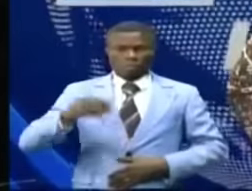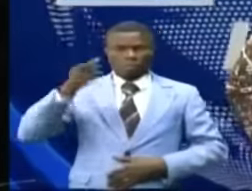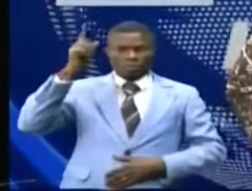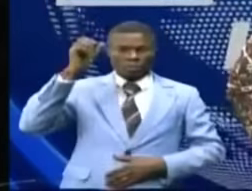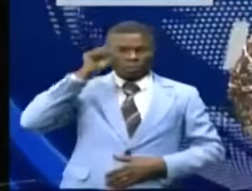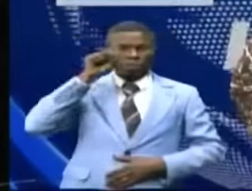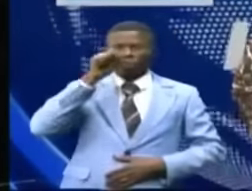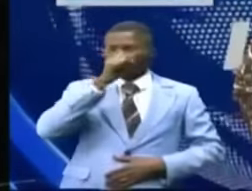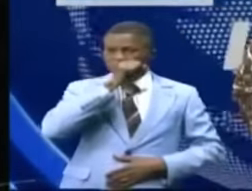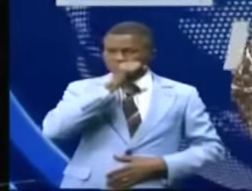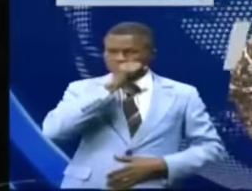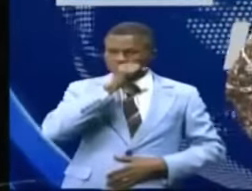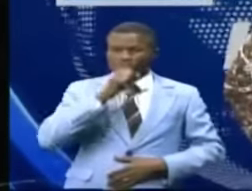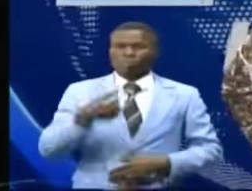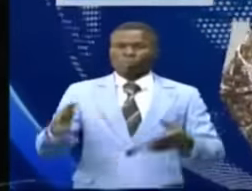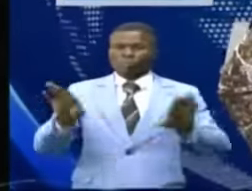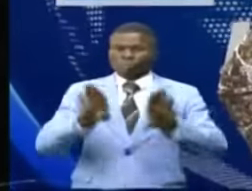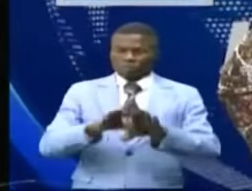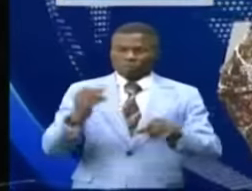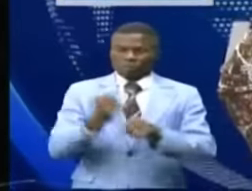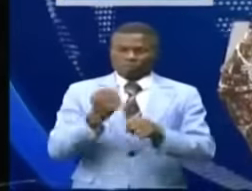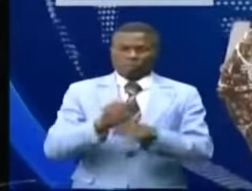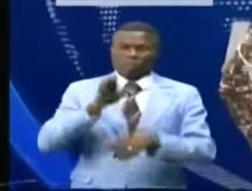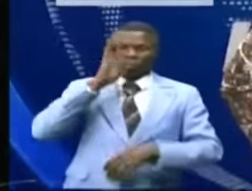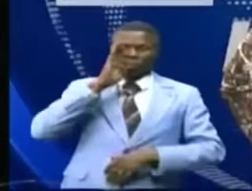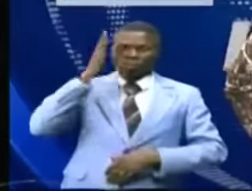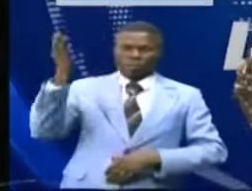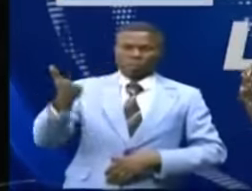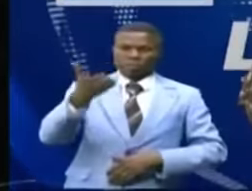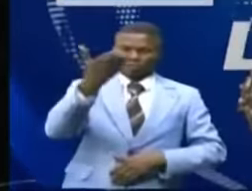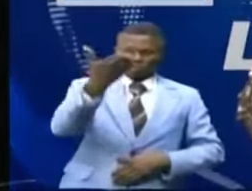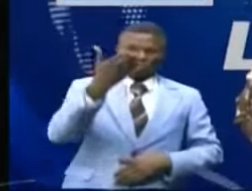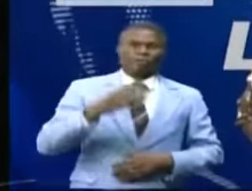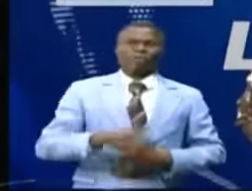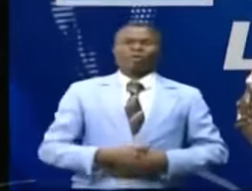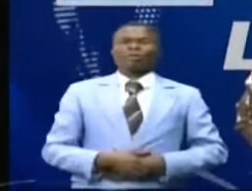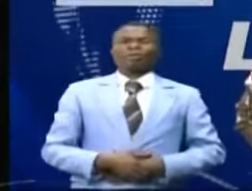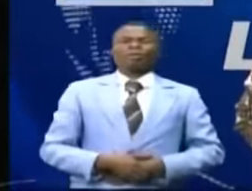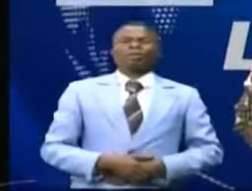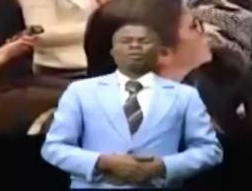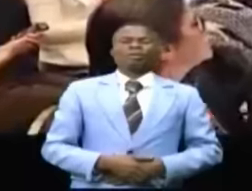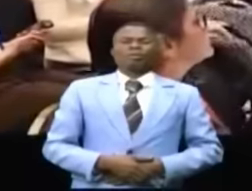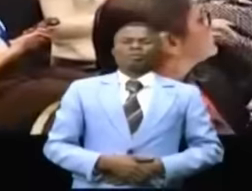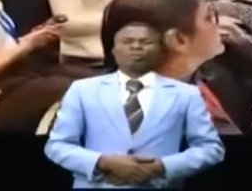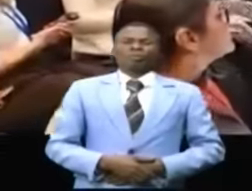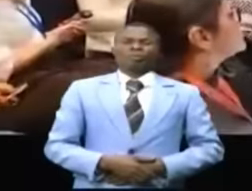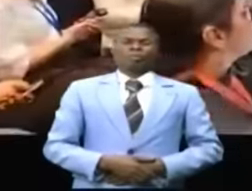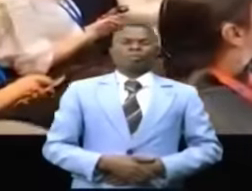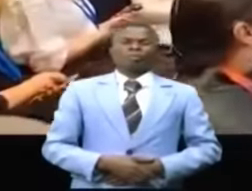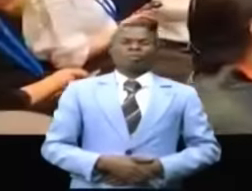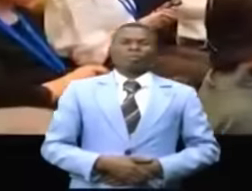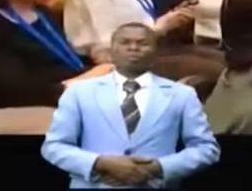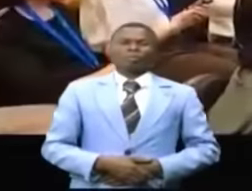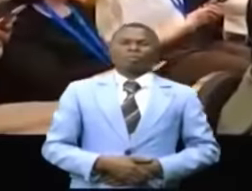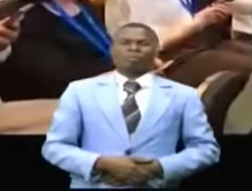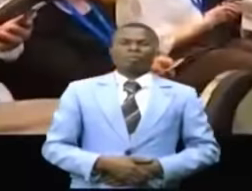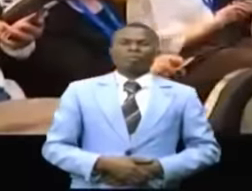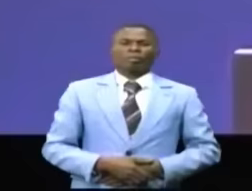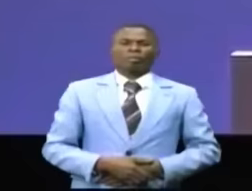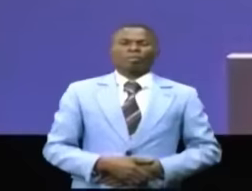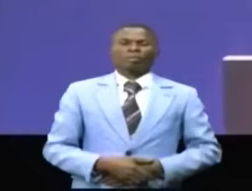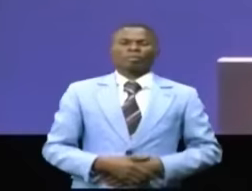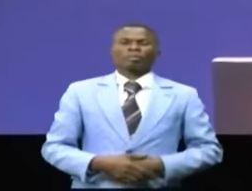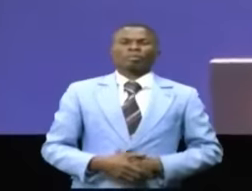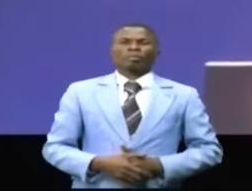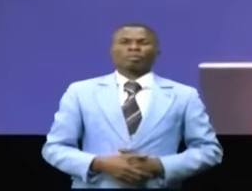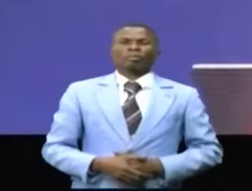Samma Lokonde, vient de boucler sa mission à Bruxelles. Marcel Mobenga et Janine Kalenga. C'est un sentiment de pleine satisfaction